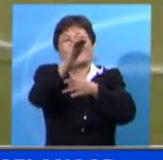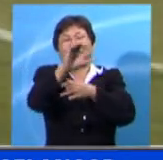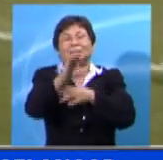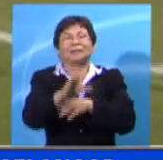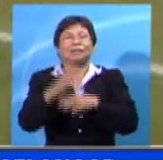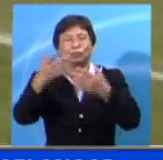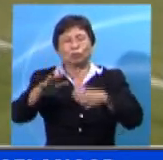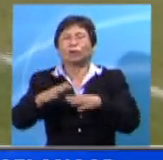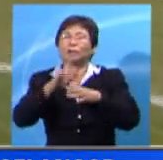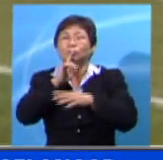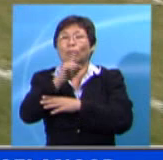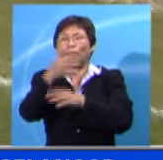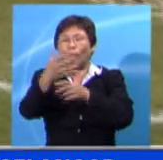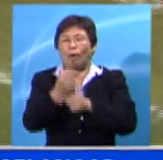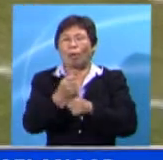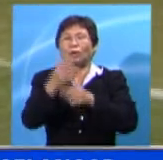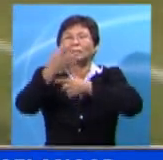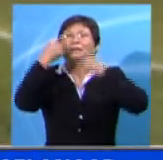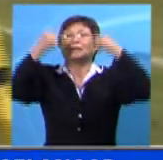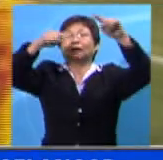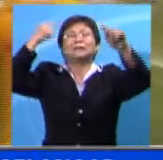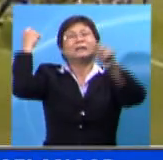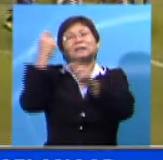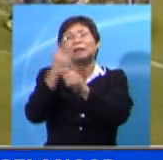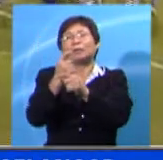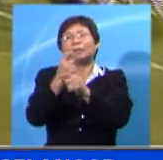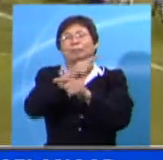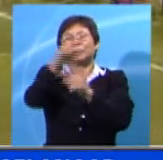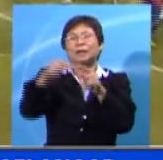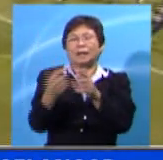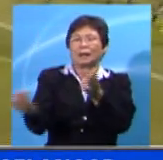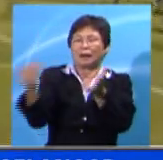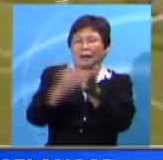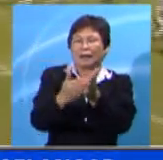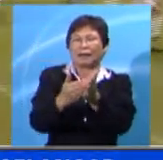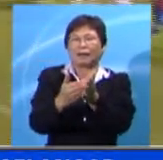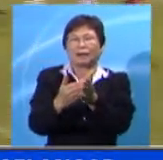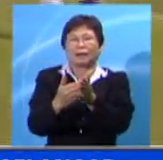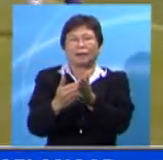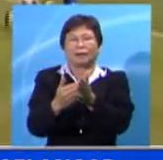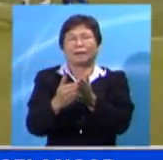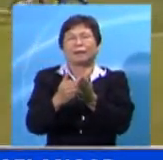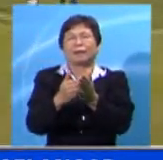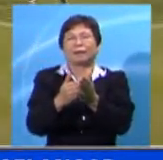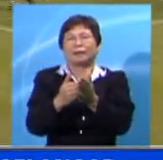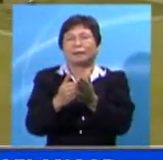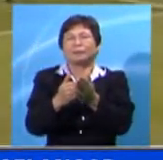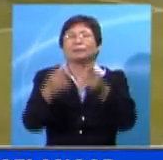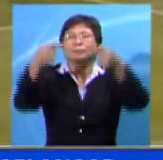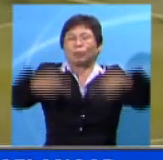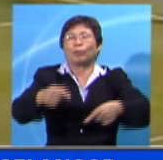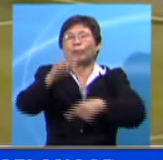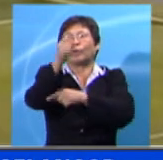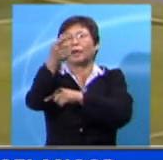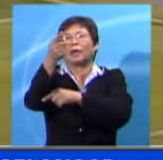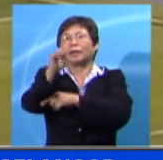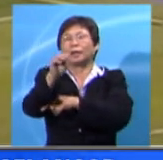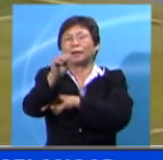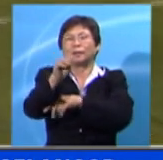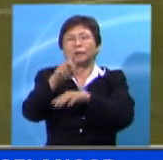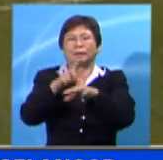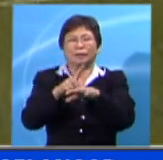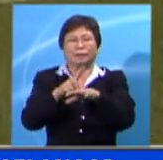H sudah semestinya mahu kejayaan ini dikekalkan Apabila sekali lagi melayan kunjungan ATM pula di stadium Tan Sri Haji Hassan